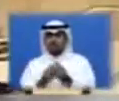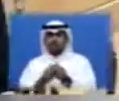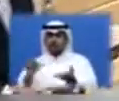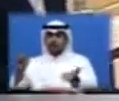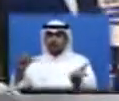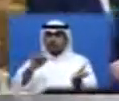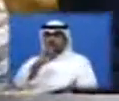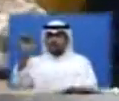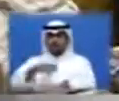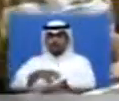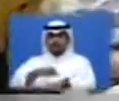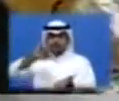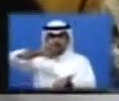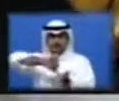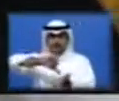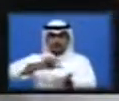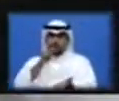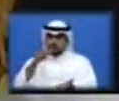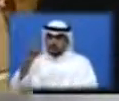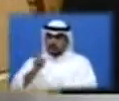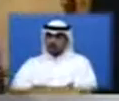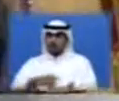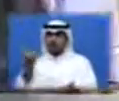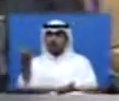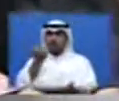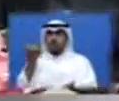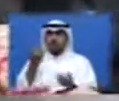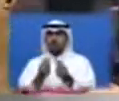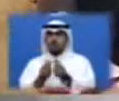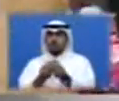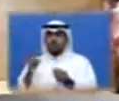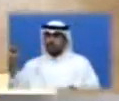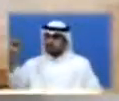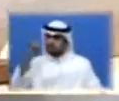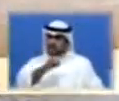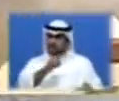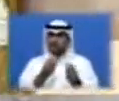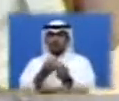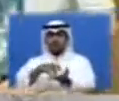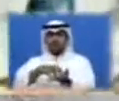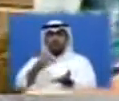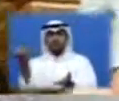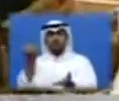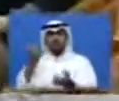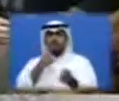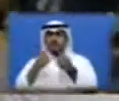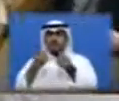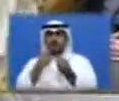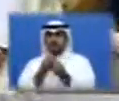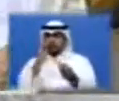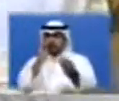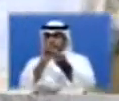لجمهورية إيران الإسلامية الصديقة، مؤكدا على أهمية تبادل الزيارات والتواصل بين الشعوب من أجل تعزيز